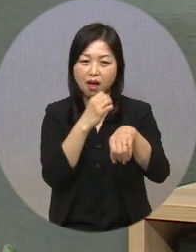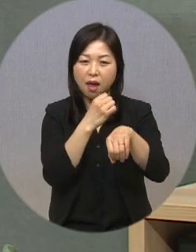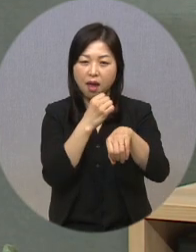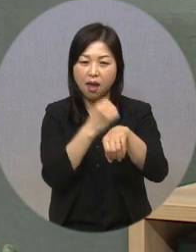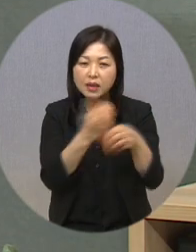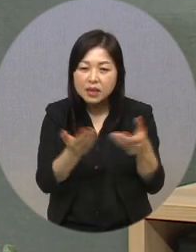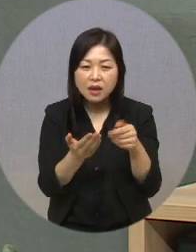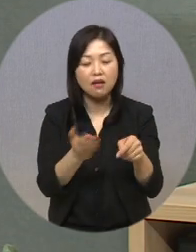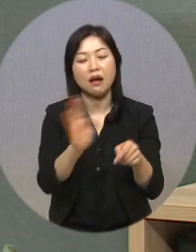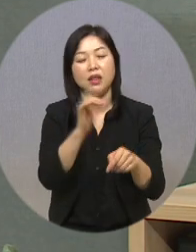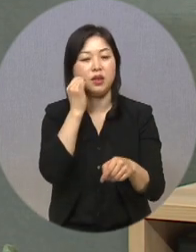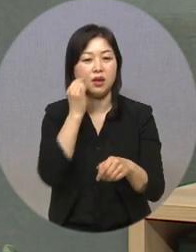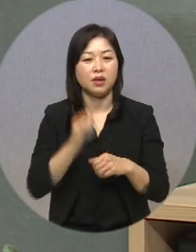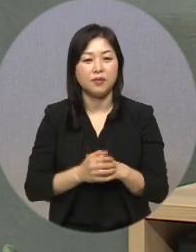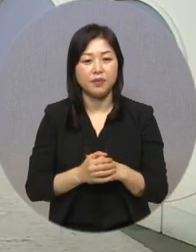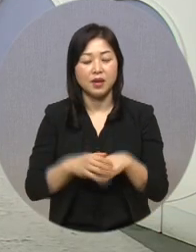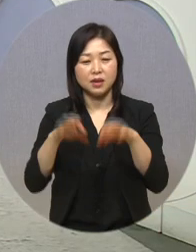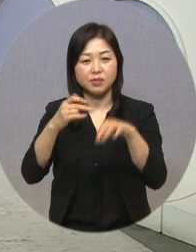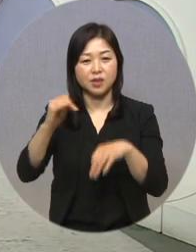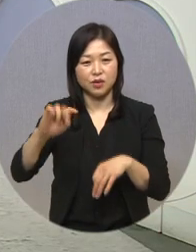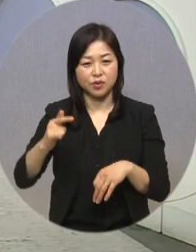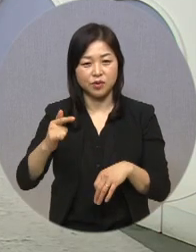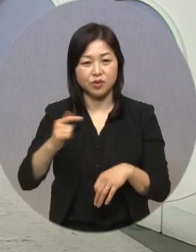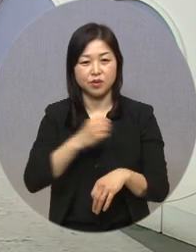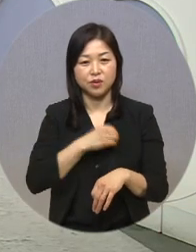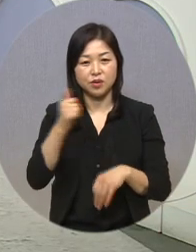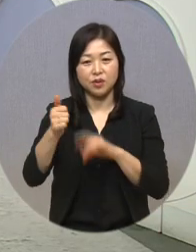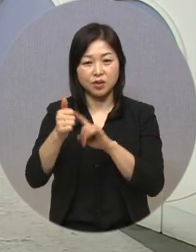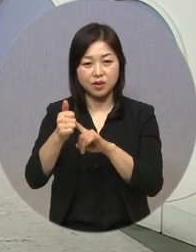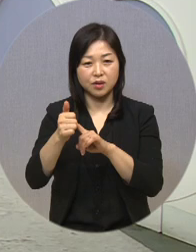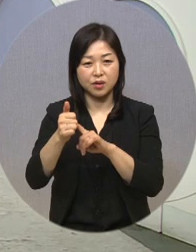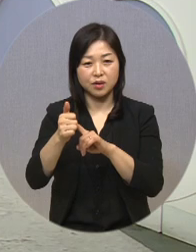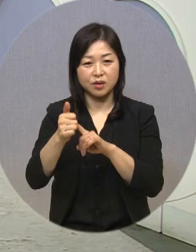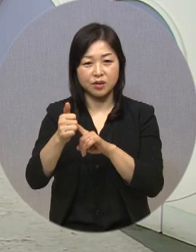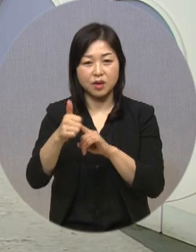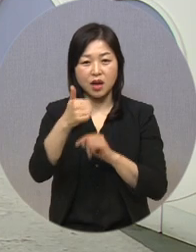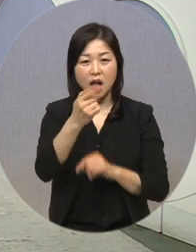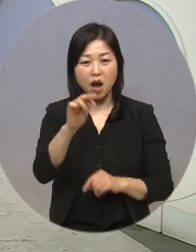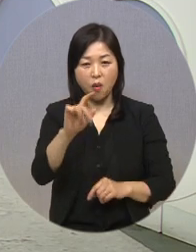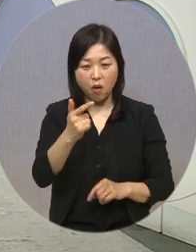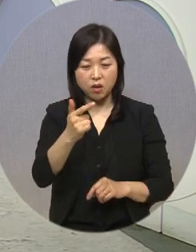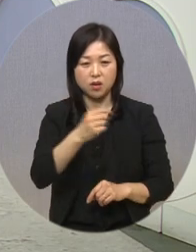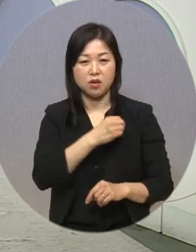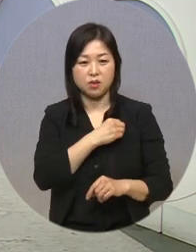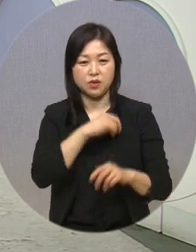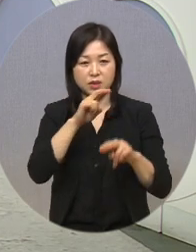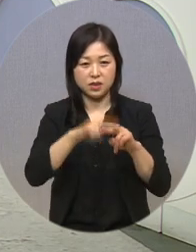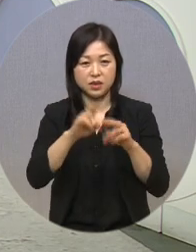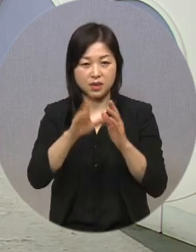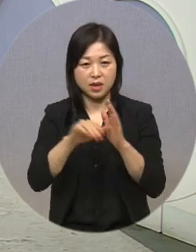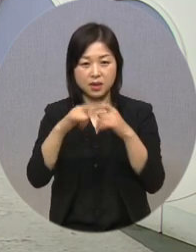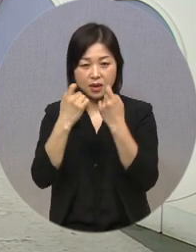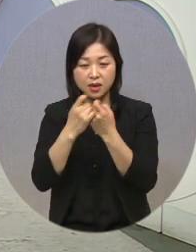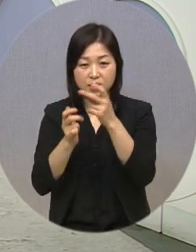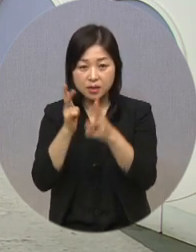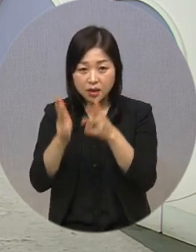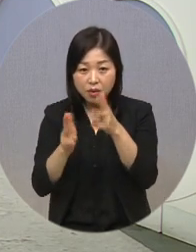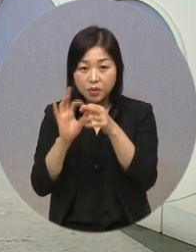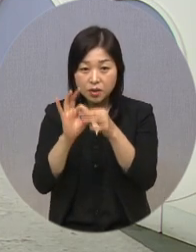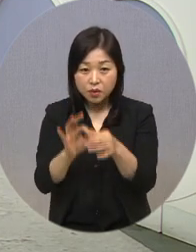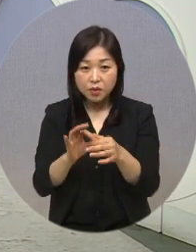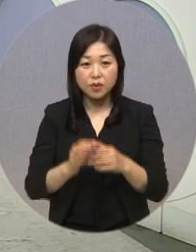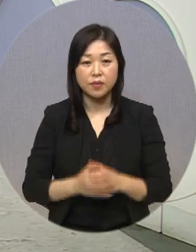김장준 의원께서는 그 하원 의원의 재직 시에 개인 사업을 하셨나요?